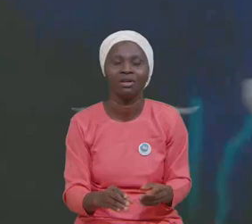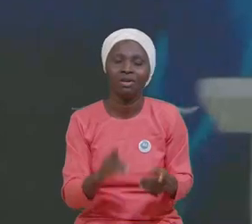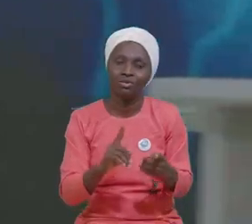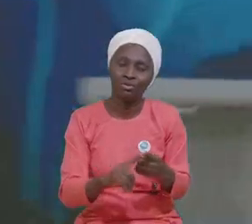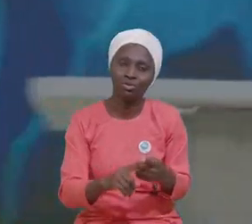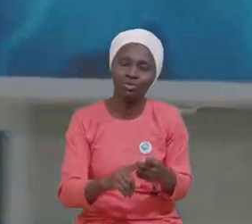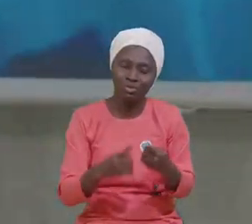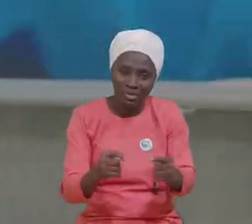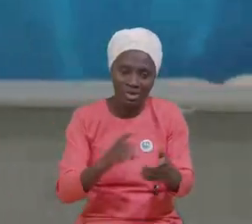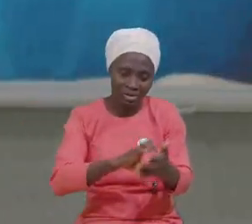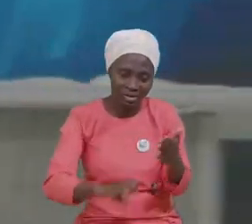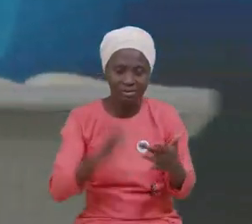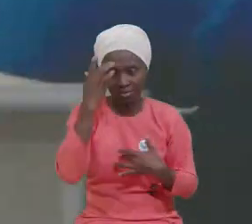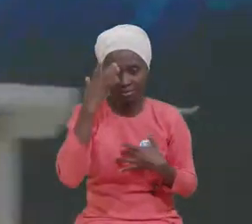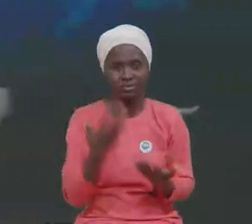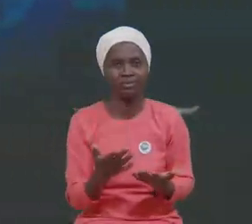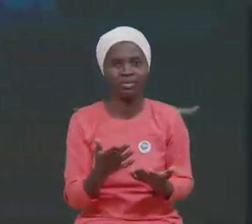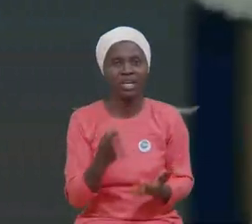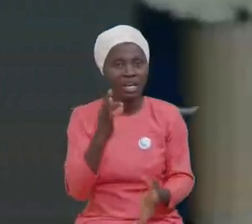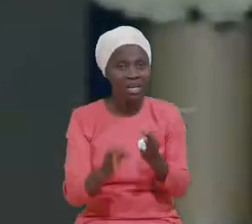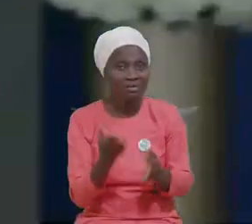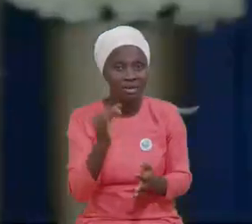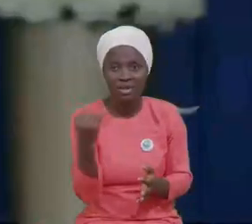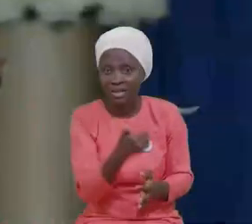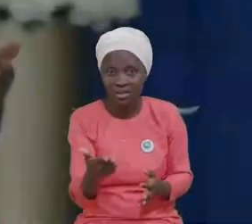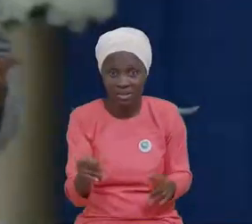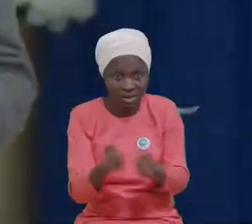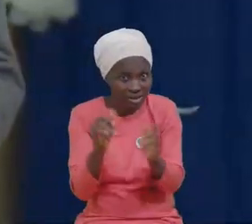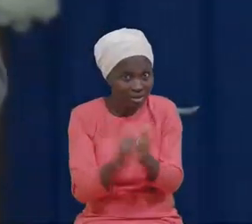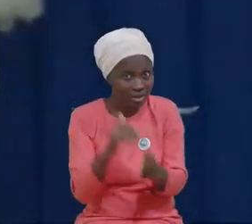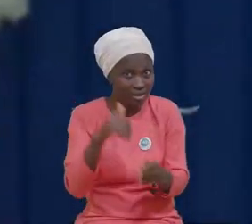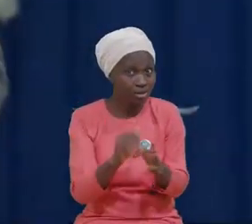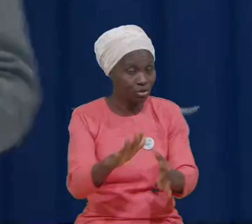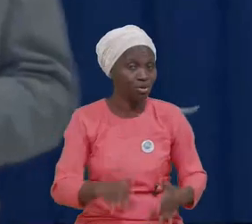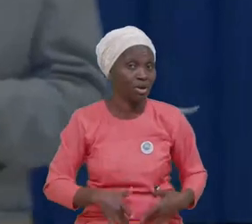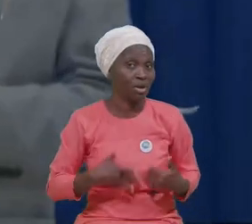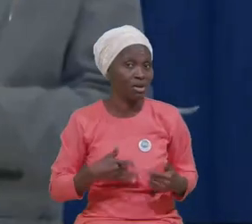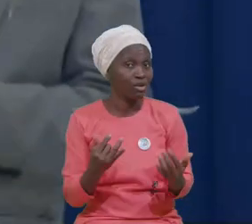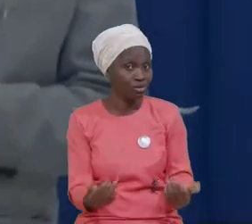maladie. S'il y a quelque chose dans ta vie de pareil, aujourd'hui,